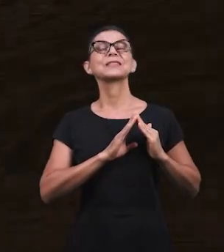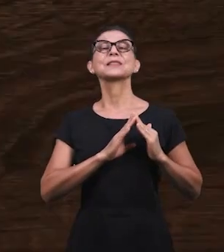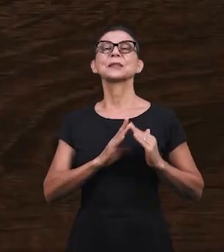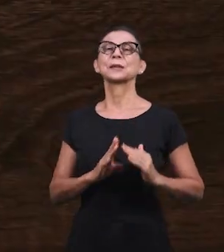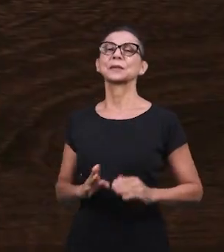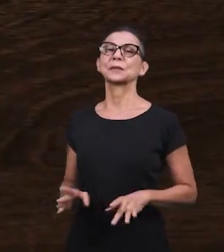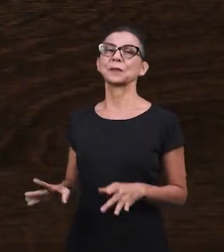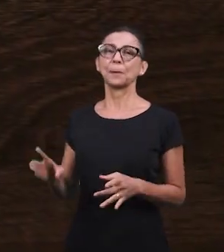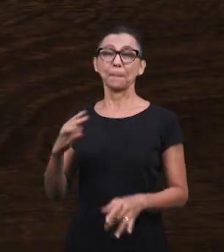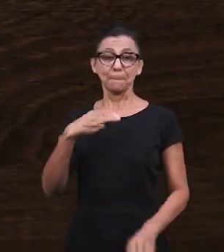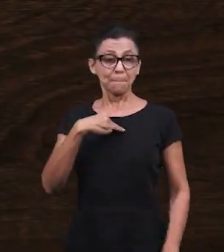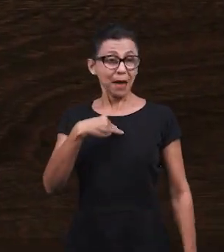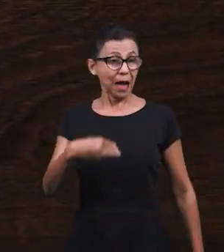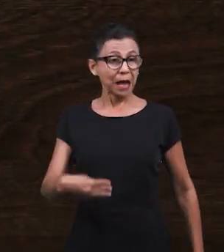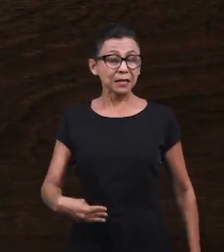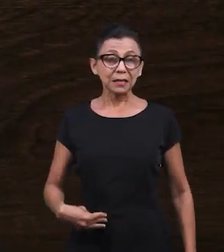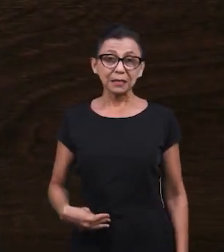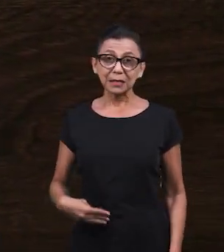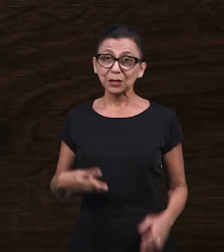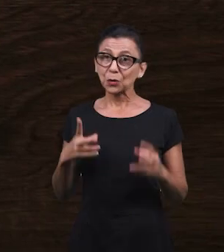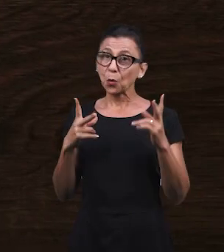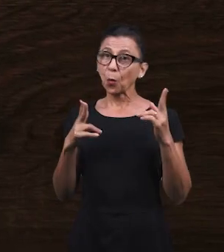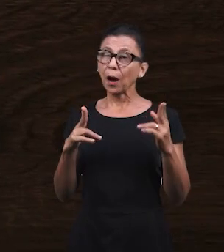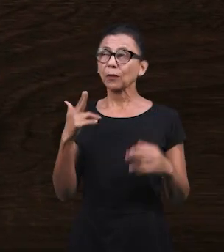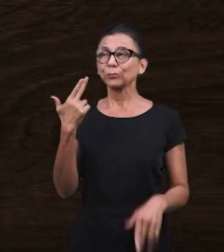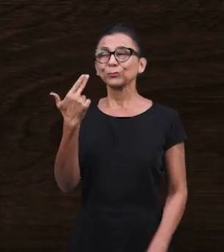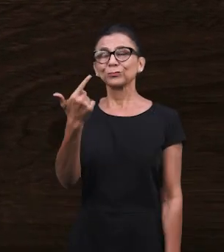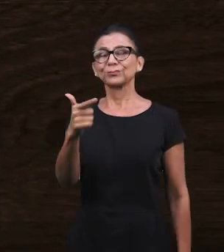Несравненный Учитель,